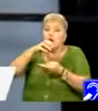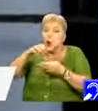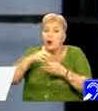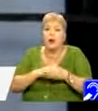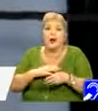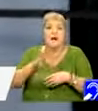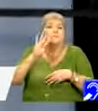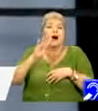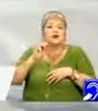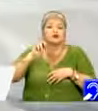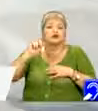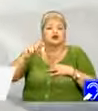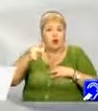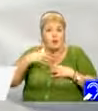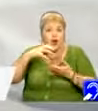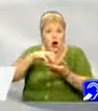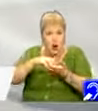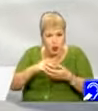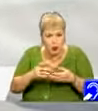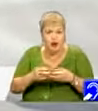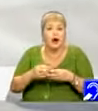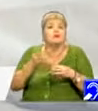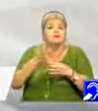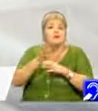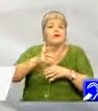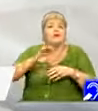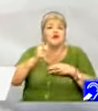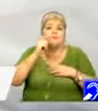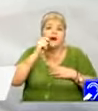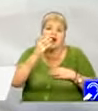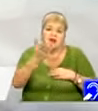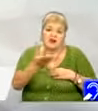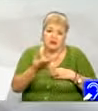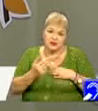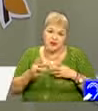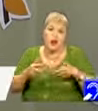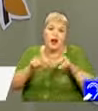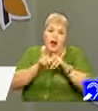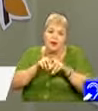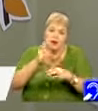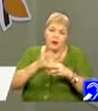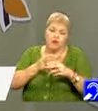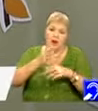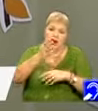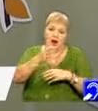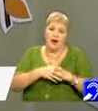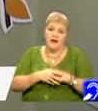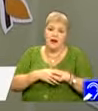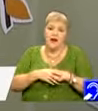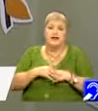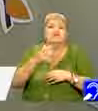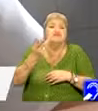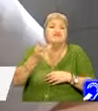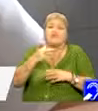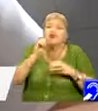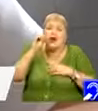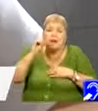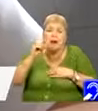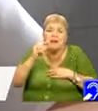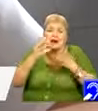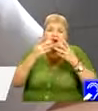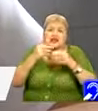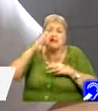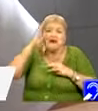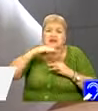ocupate. Alături de copii sunt internați și părinții lor infectați și tratați tot de pediatri. Cel mai mic pacient are câteva zile. Pe